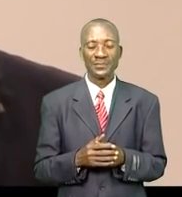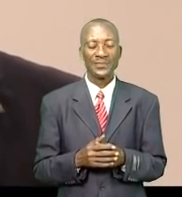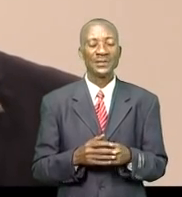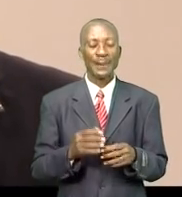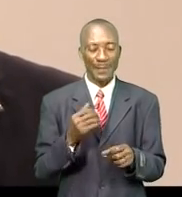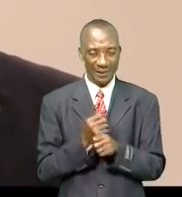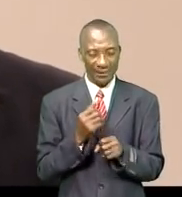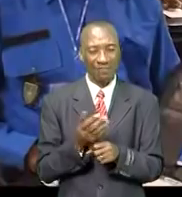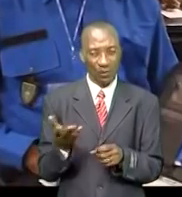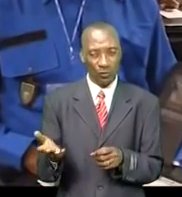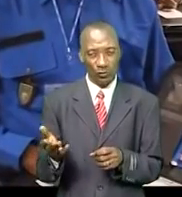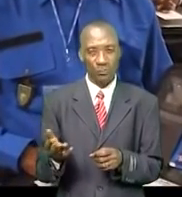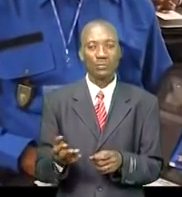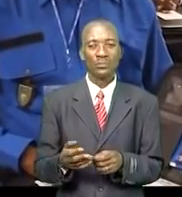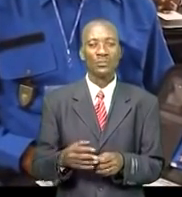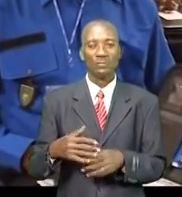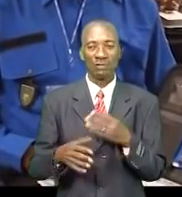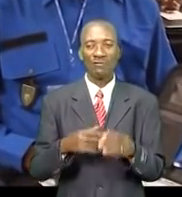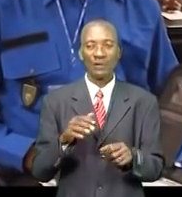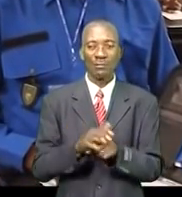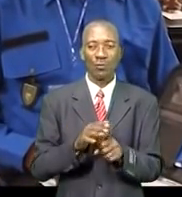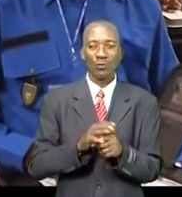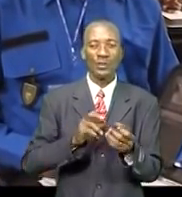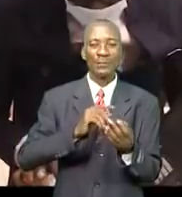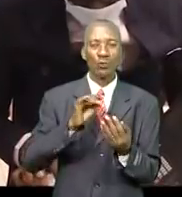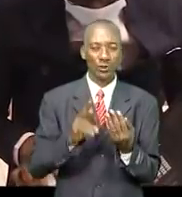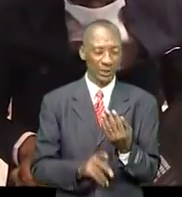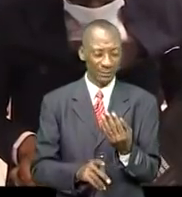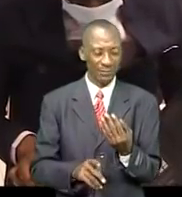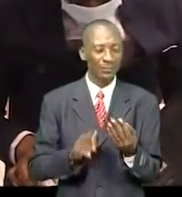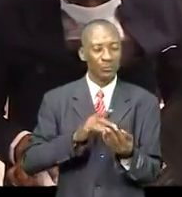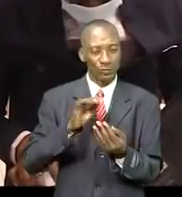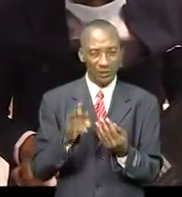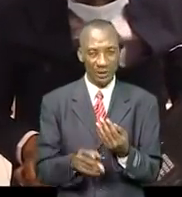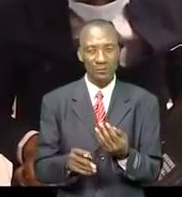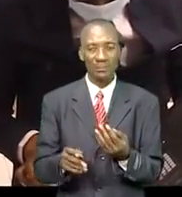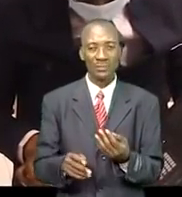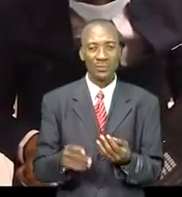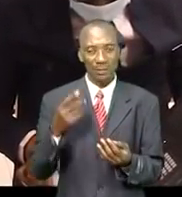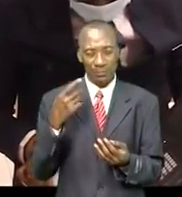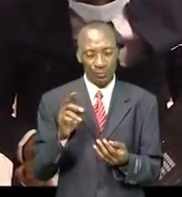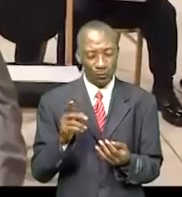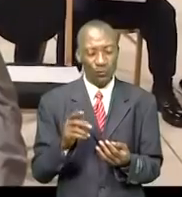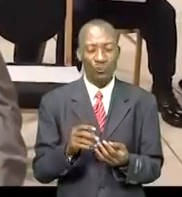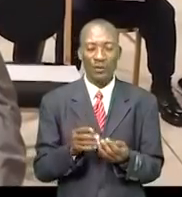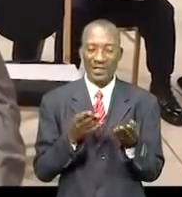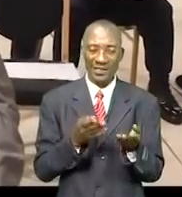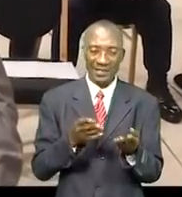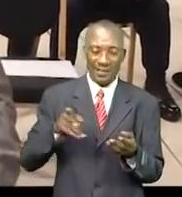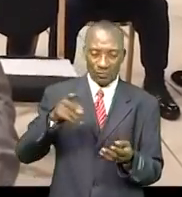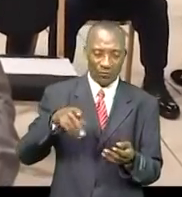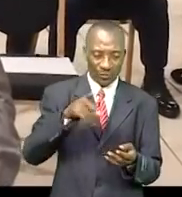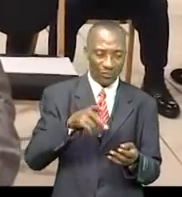des projets CRESP, la RDC veut stabiliser ses provinces par la résolution des conflits qui fragilisent